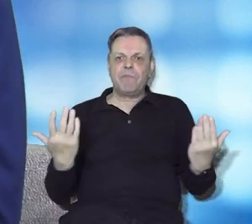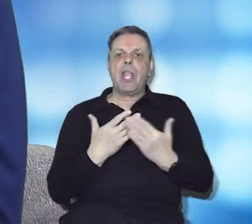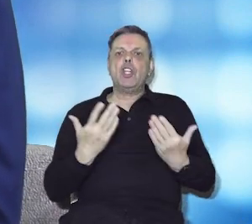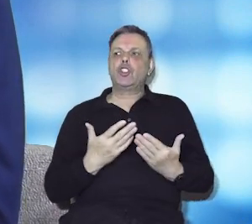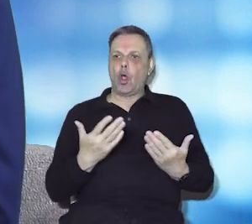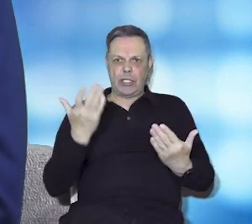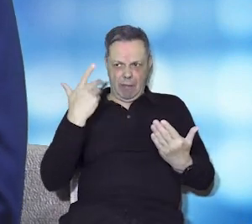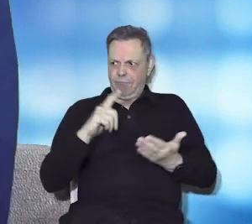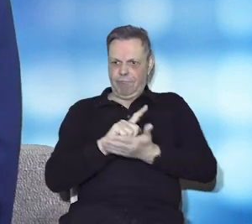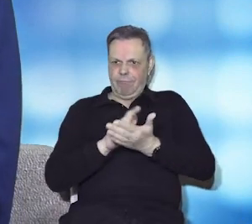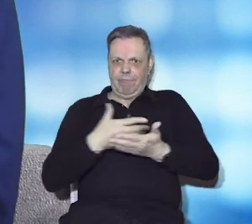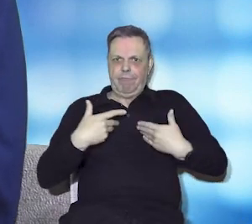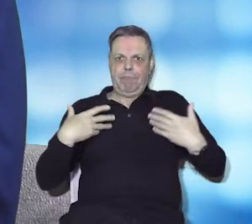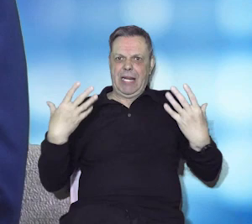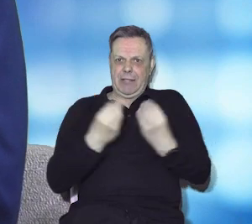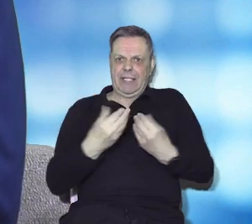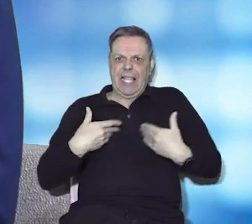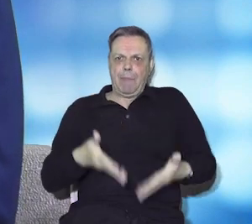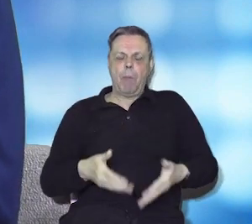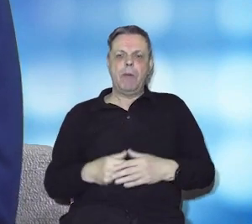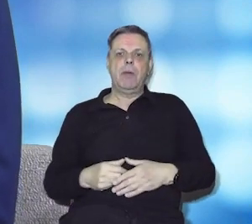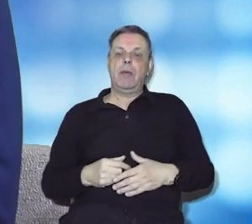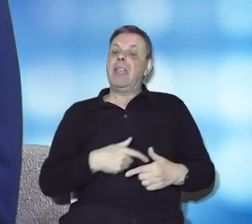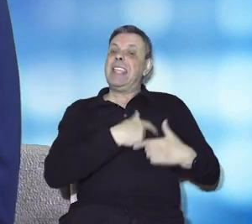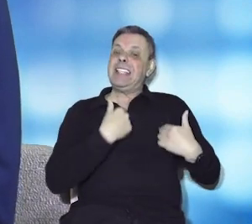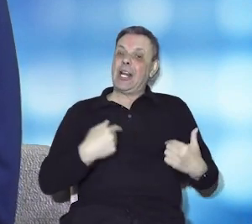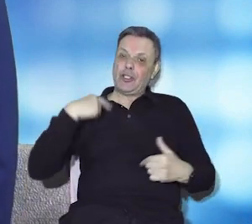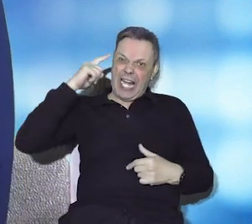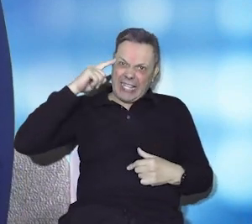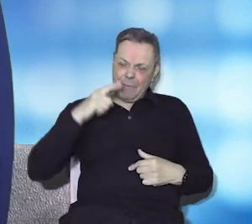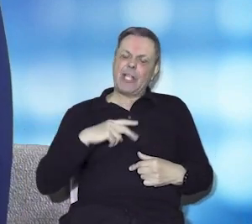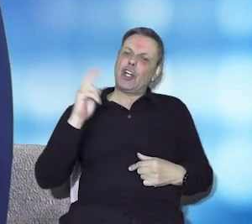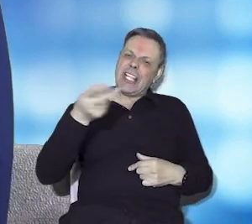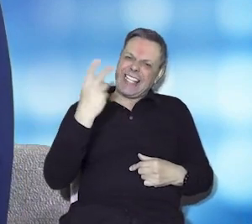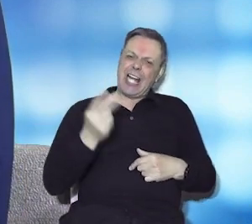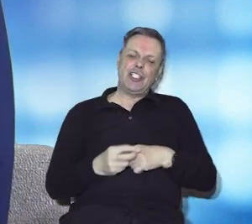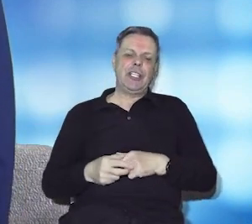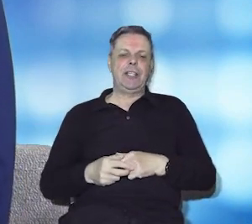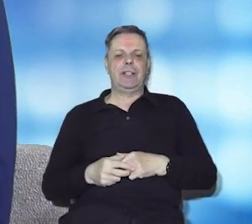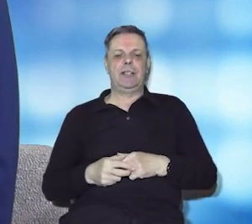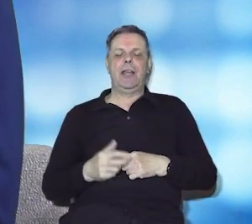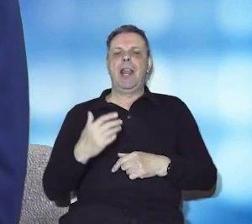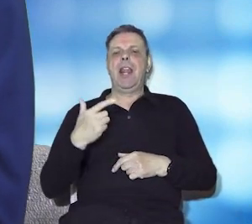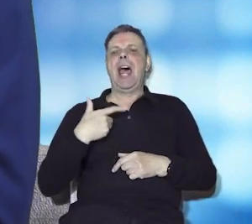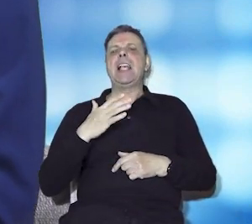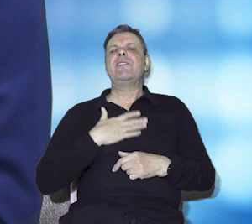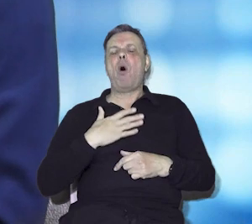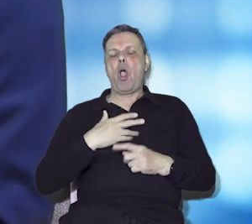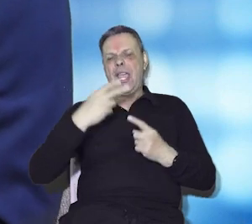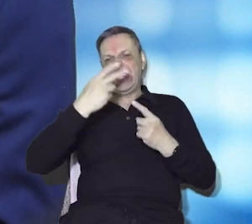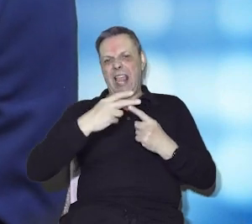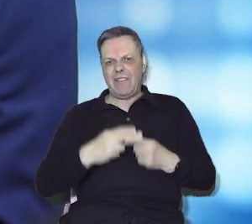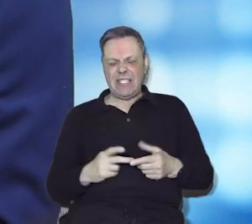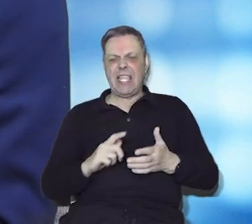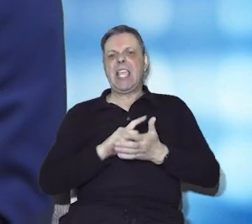proveli vrijeme s mojim gostima i sa mnom. Iskreno se nadam da ćete nas potražiti na svojoj omiljenoj televiziji u